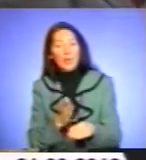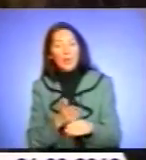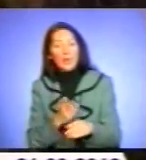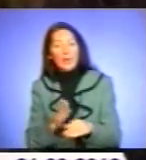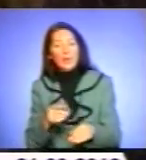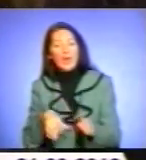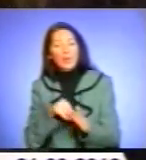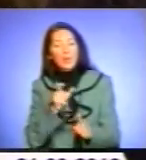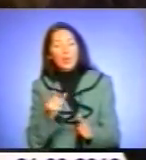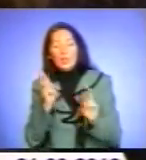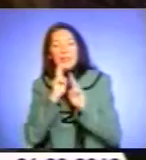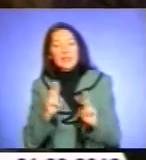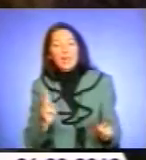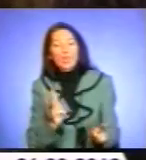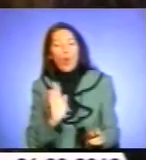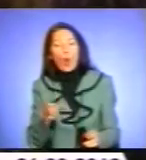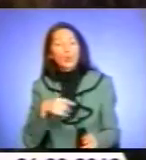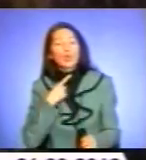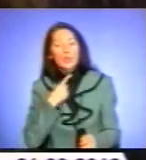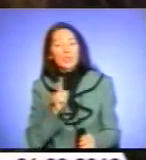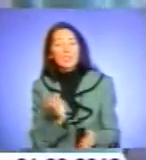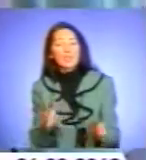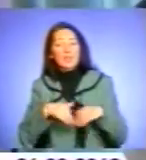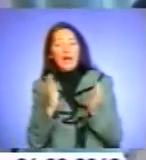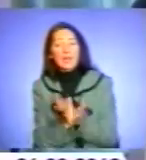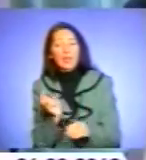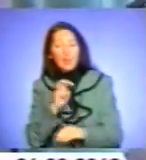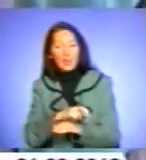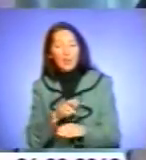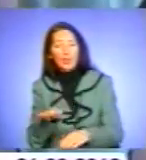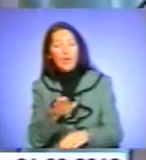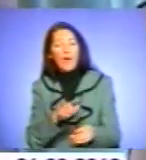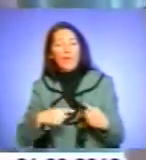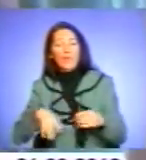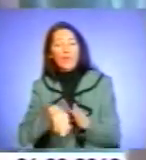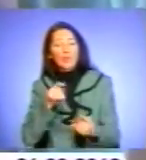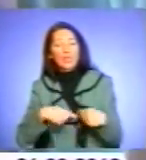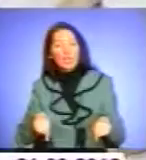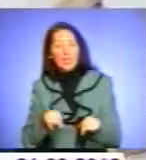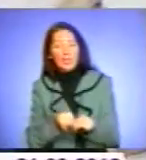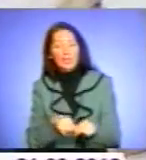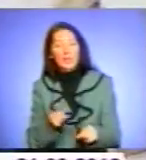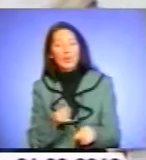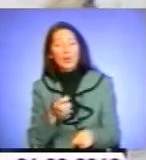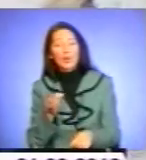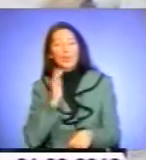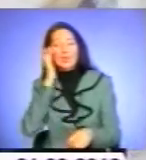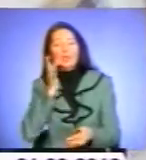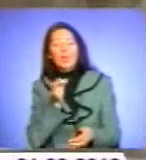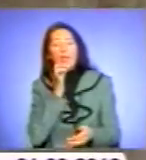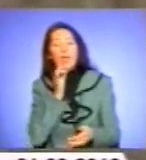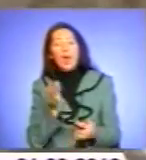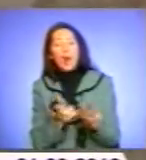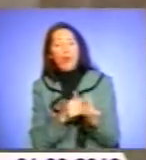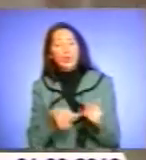кого будуть голосувати, та чи взагалі прийдуть на виборчі дільниці в день проведення виборів до Верховної Ради України. Щодо політичних уподобань на рахунок президентських виборів,